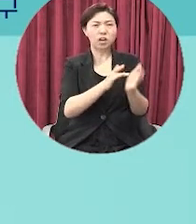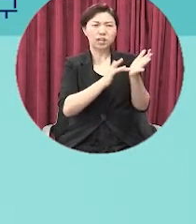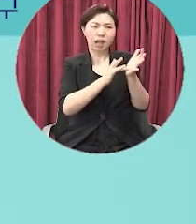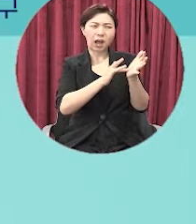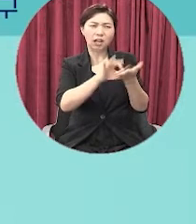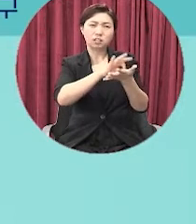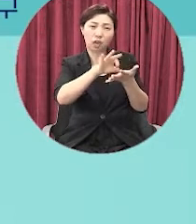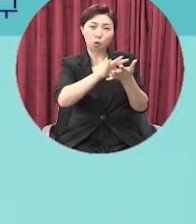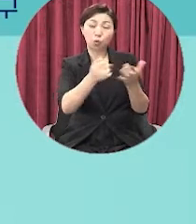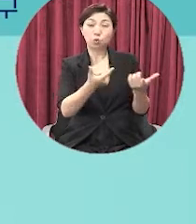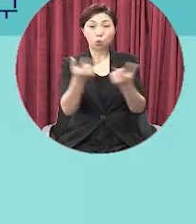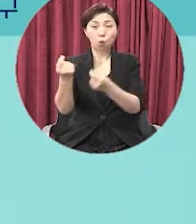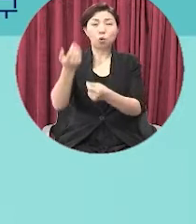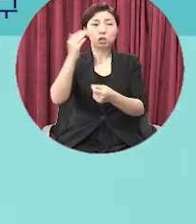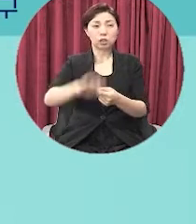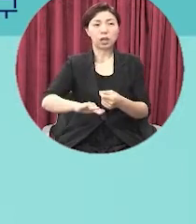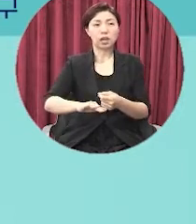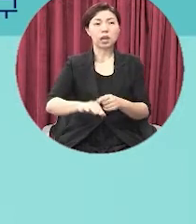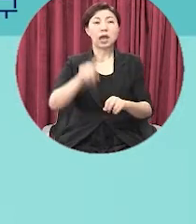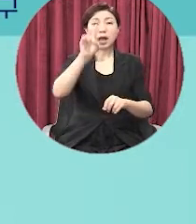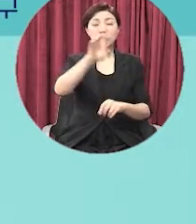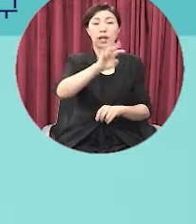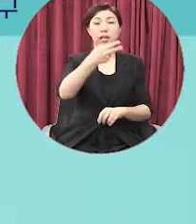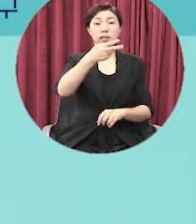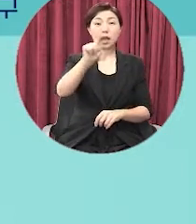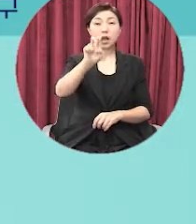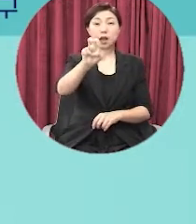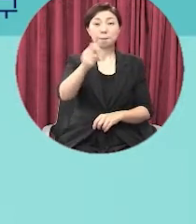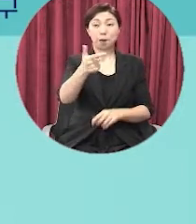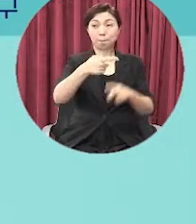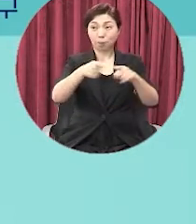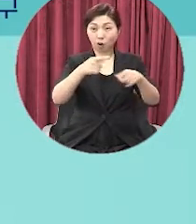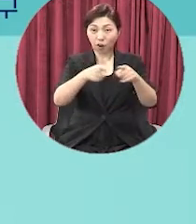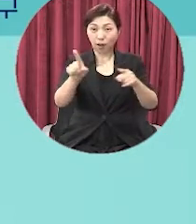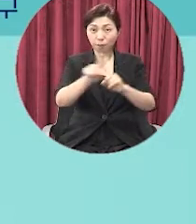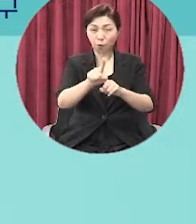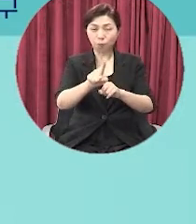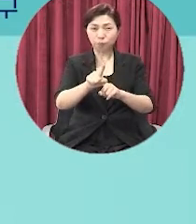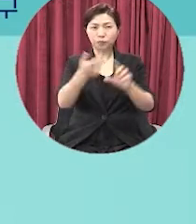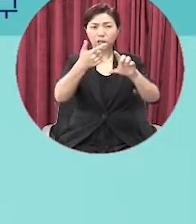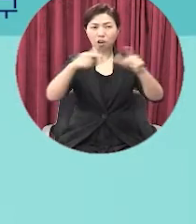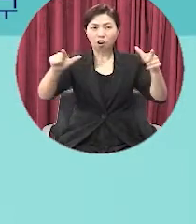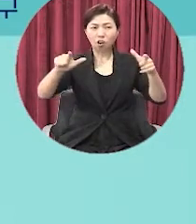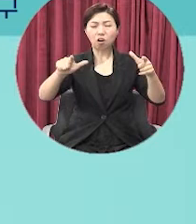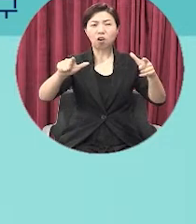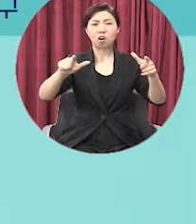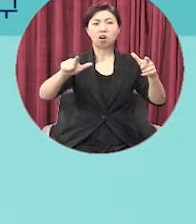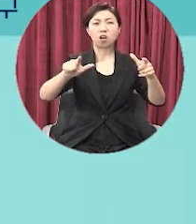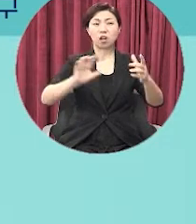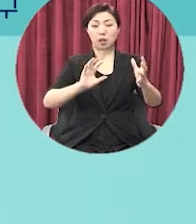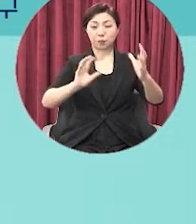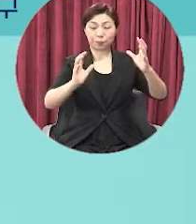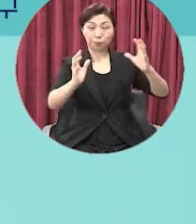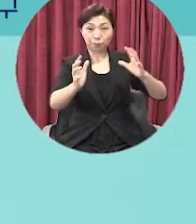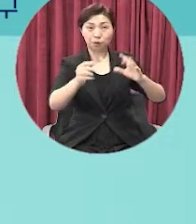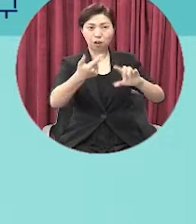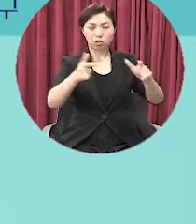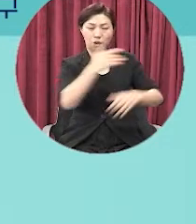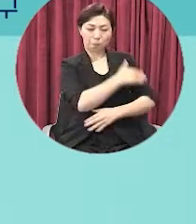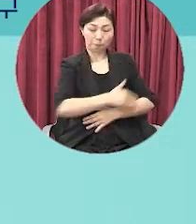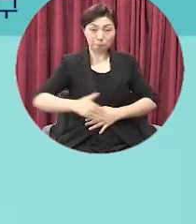거구요 그리고 이 다면평가 뭐 잘 하시겠습니 다만 이런 다차원 외적 잉 아 신체